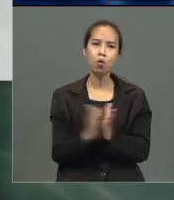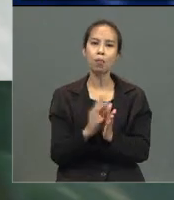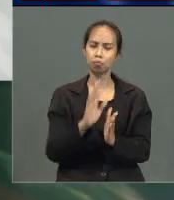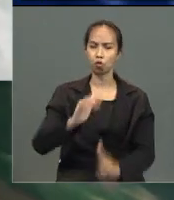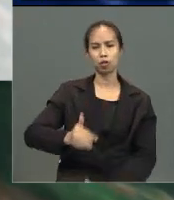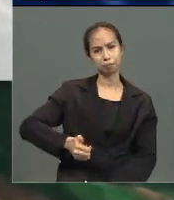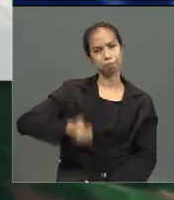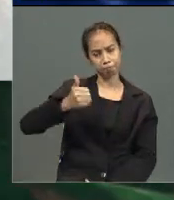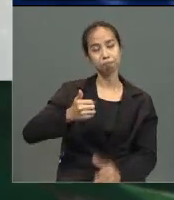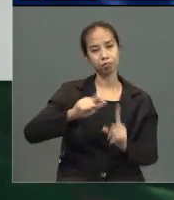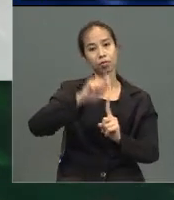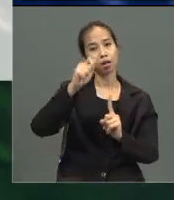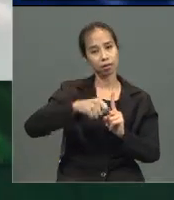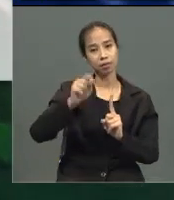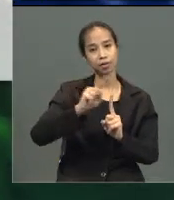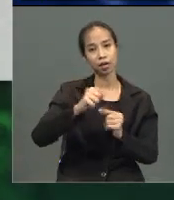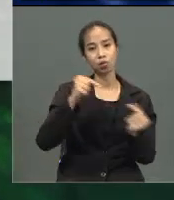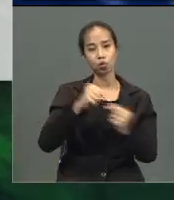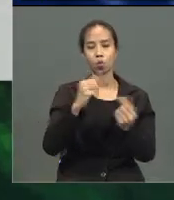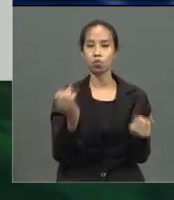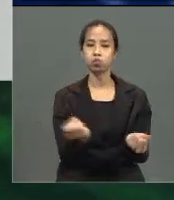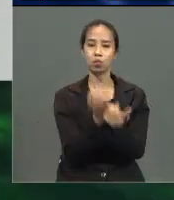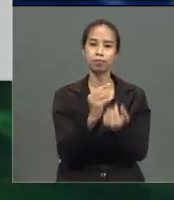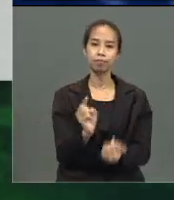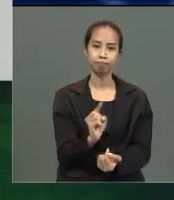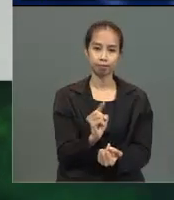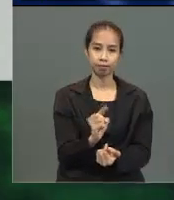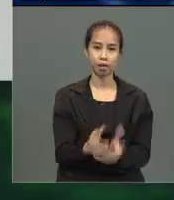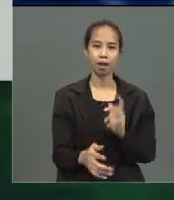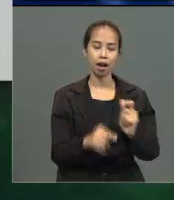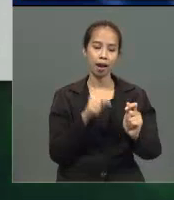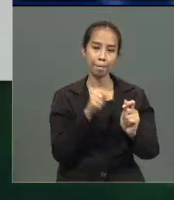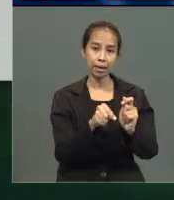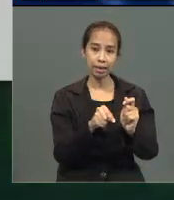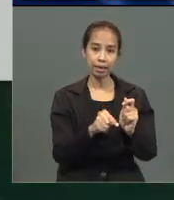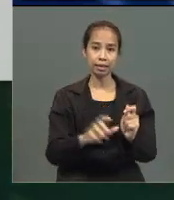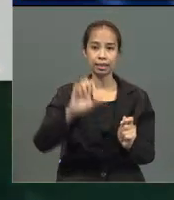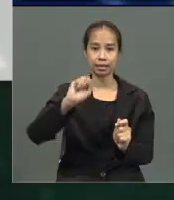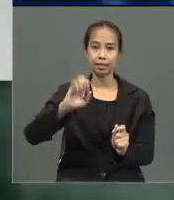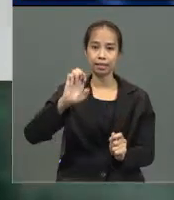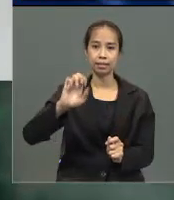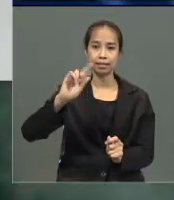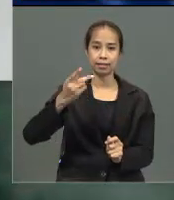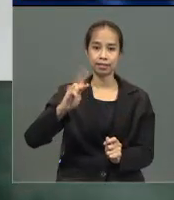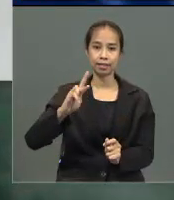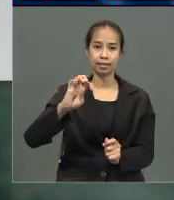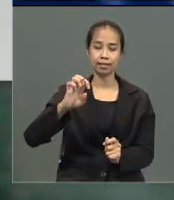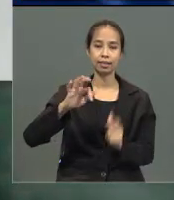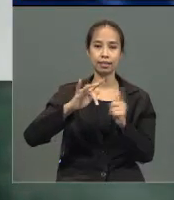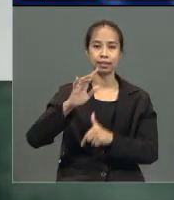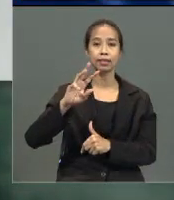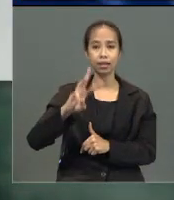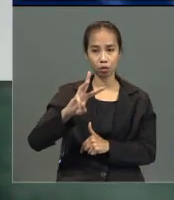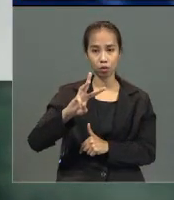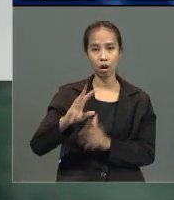ซึ่งที่จังหวัดนครราชสีมาพื้นที่ที่ได้รับผลกระทบนะคะก็คือในอำเภอสีคิ้วปักธงชัยขาม